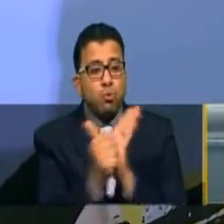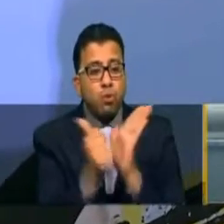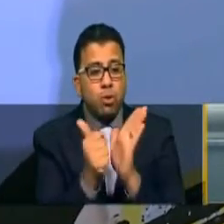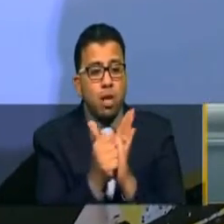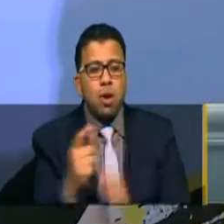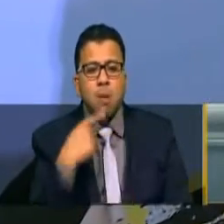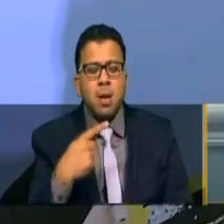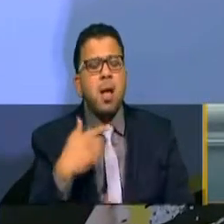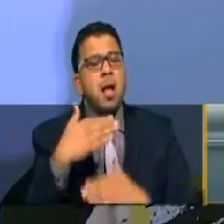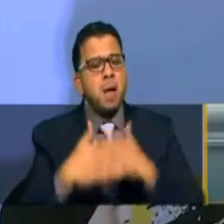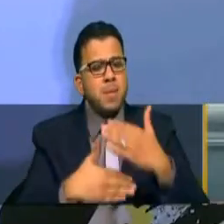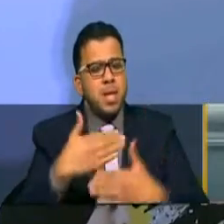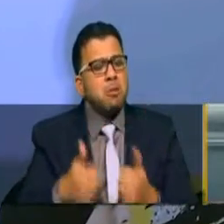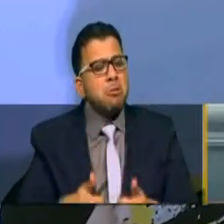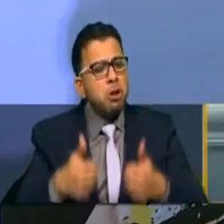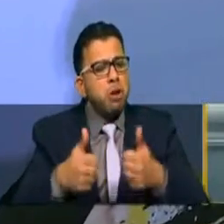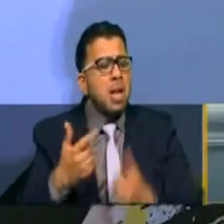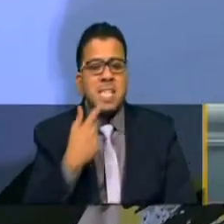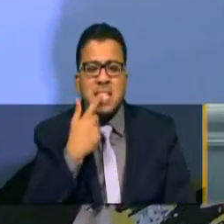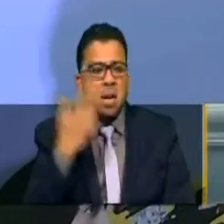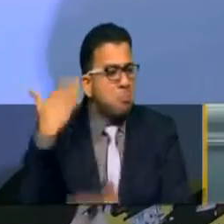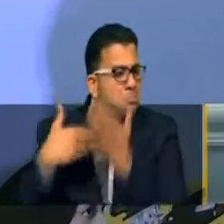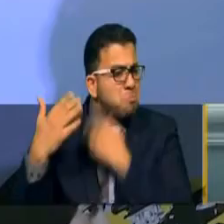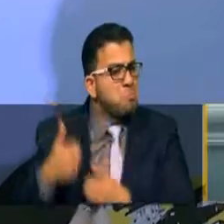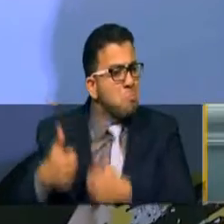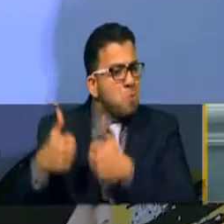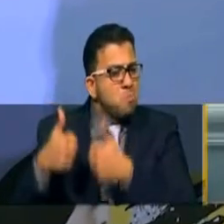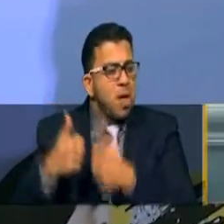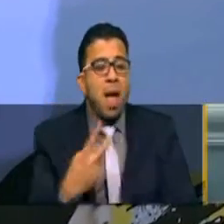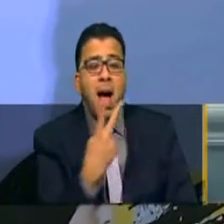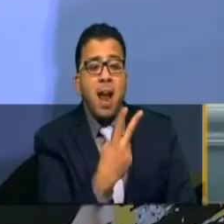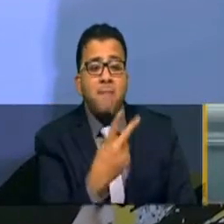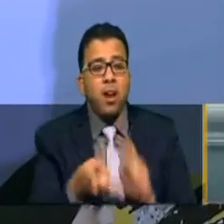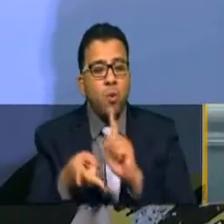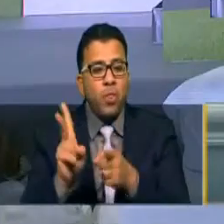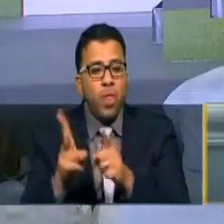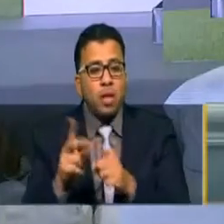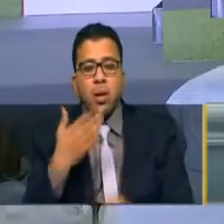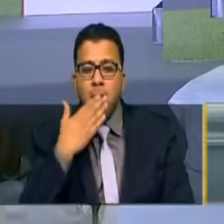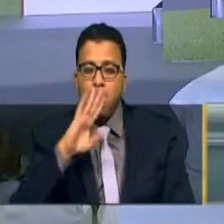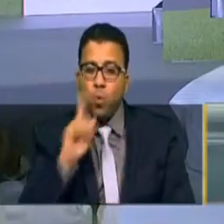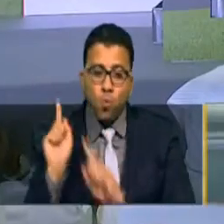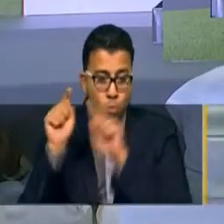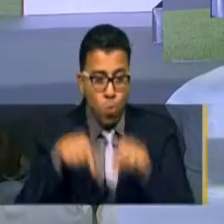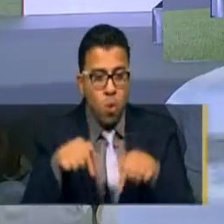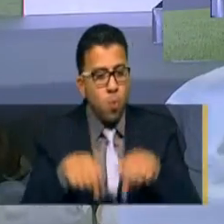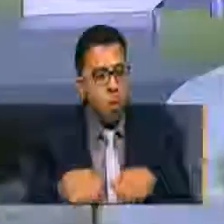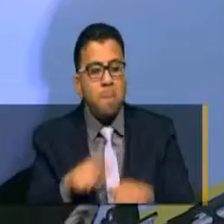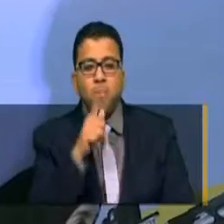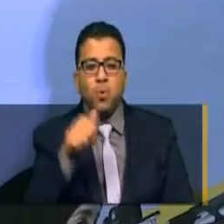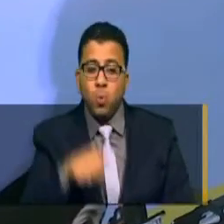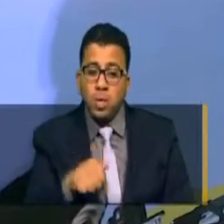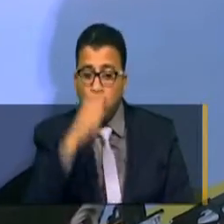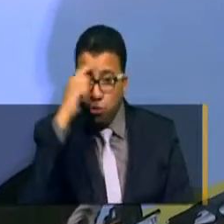هي امتداد لنجاحات الدورات السابقة من عام 2012 لغاية اليوم الحمد لله. السنة هذه إن شاء الله